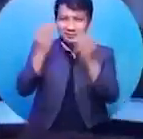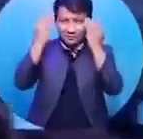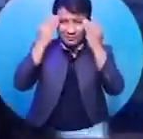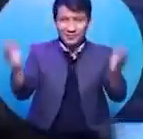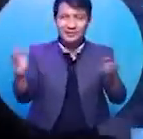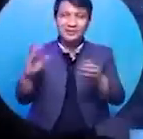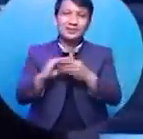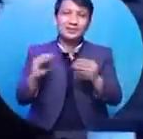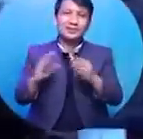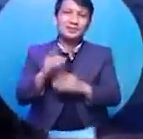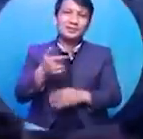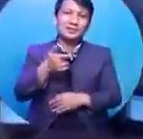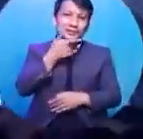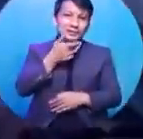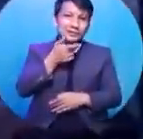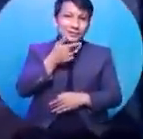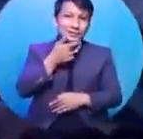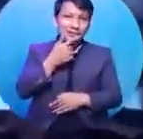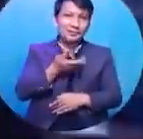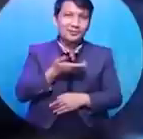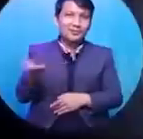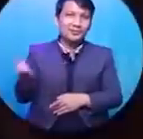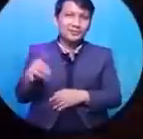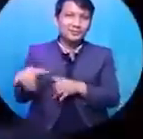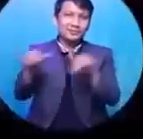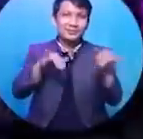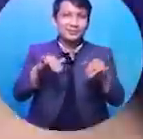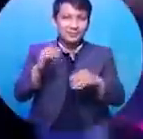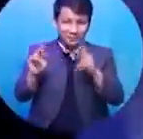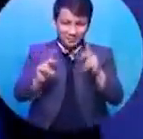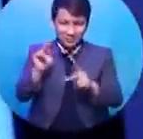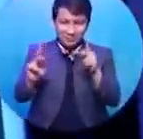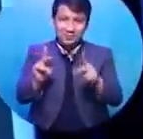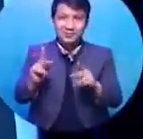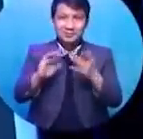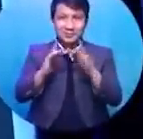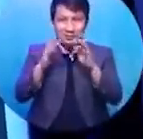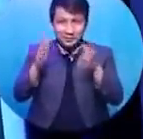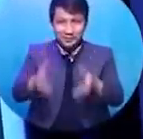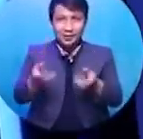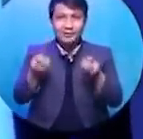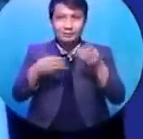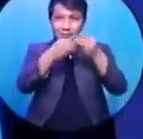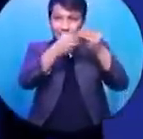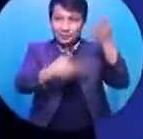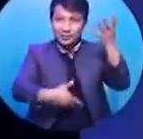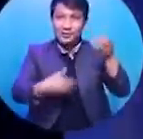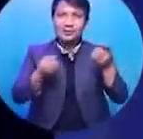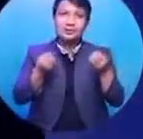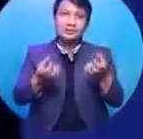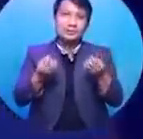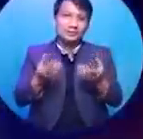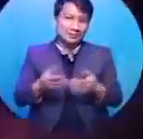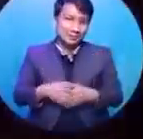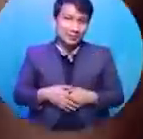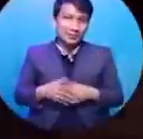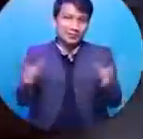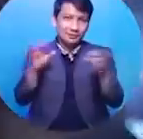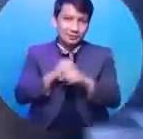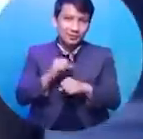maintindihan, natawa na lang yung mga keyboard warrior natin. Eto, ayan, nakita mo naman, libo-libo na yung nag-comment, idol. So, yan yung